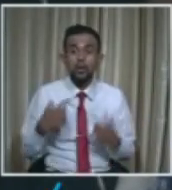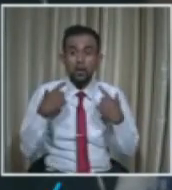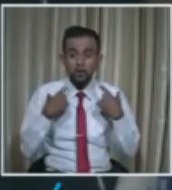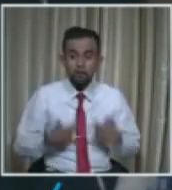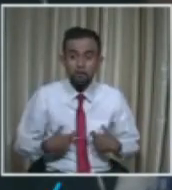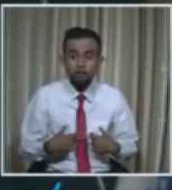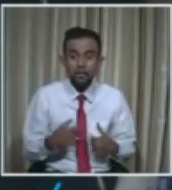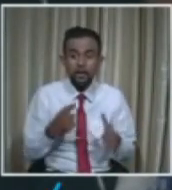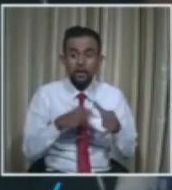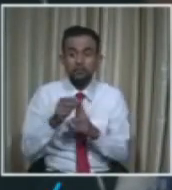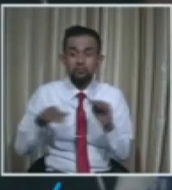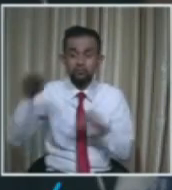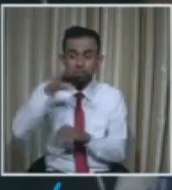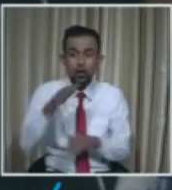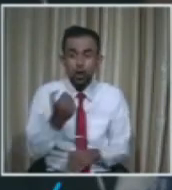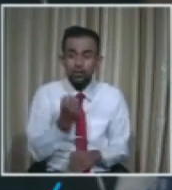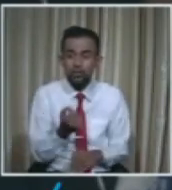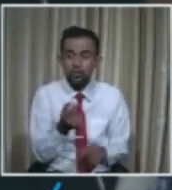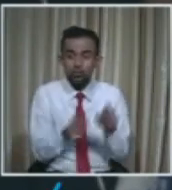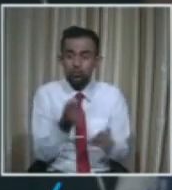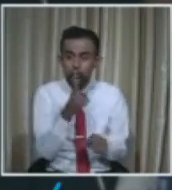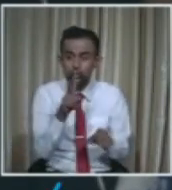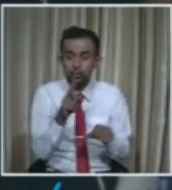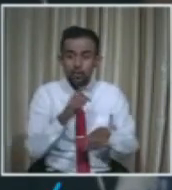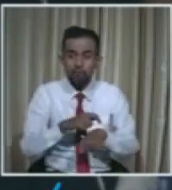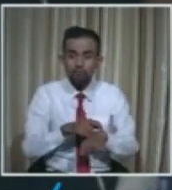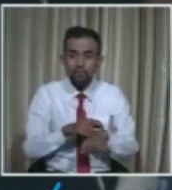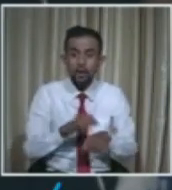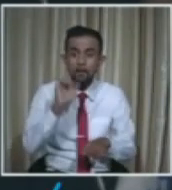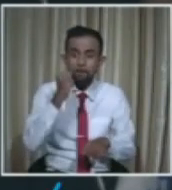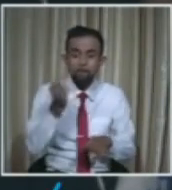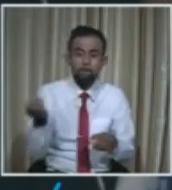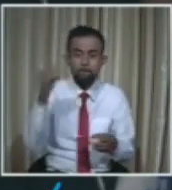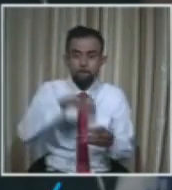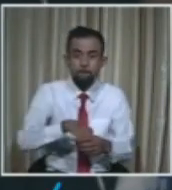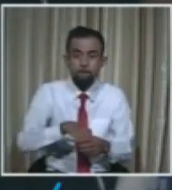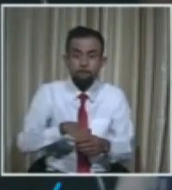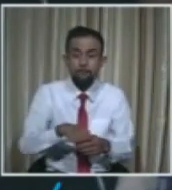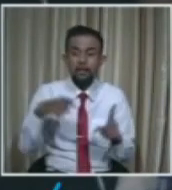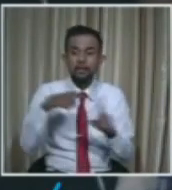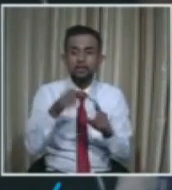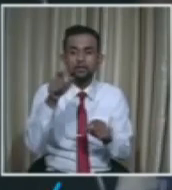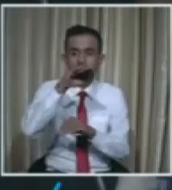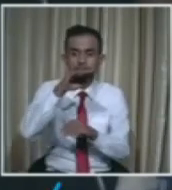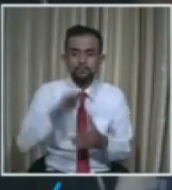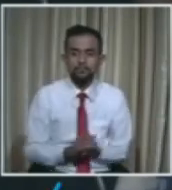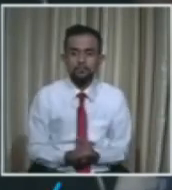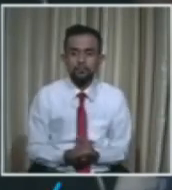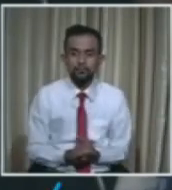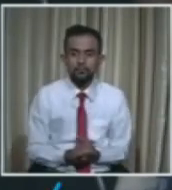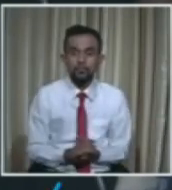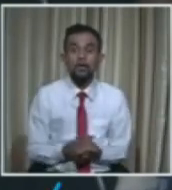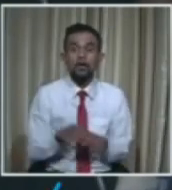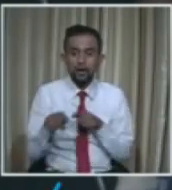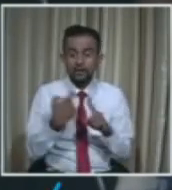ඔහු ASP කරන්න ඕන නිසා 12 දෙනෙක් ගන්න අවස්ථාවේ 50 දෙනෙක් අරගෙන තමයි මේ කීර්තිරත්න මේ ස්පීකරේ. එහෙනම් එහෙම